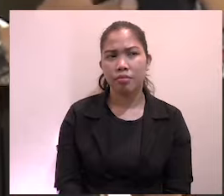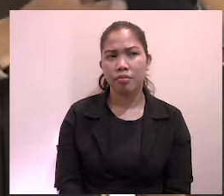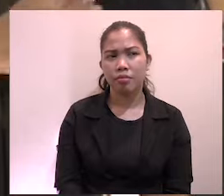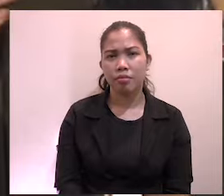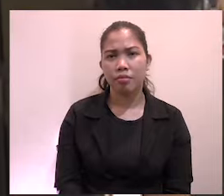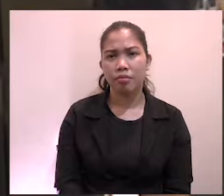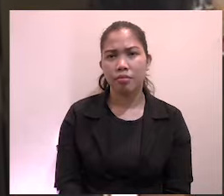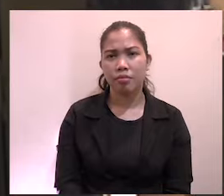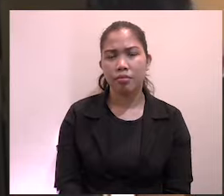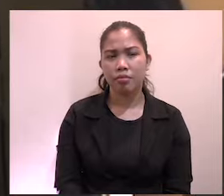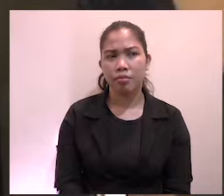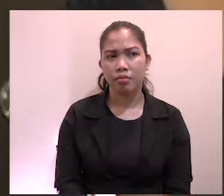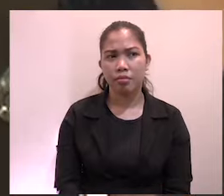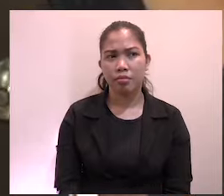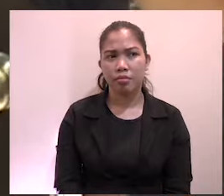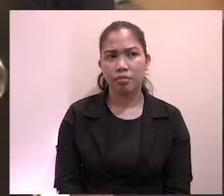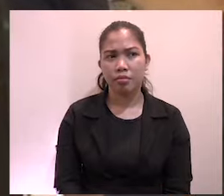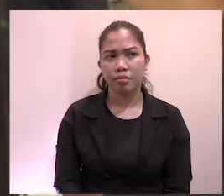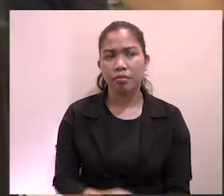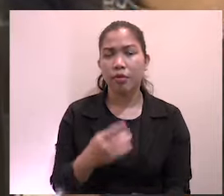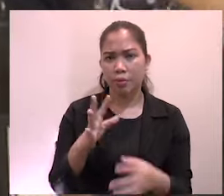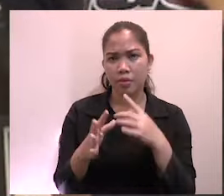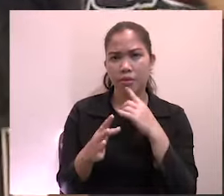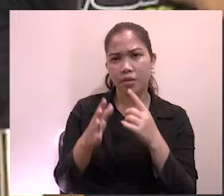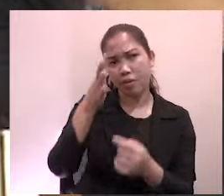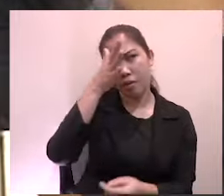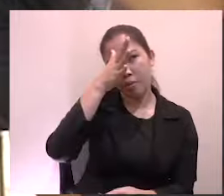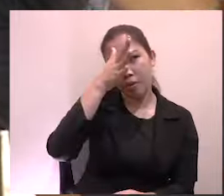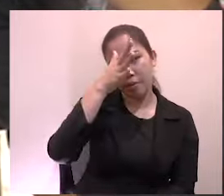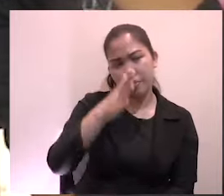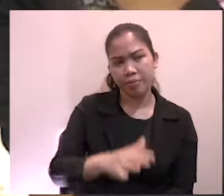Yan na. May salita. Ano gusto mong binigay para? Ha?